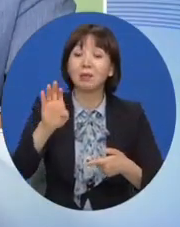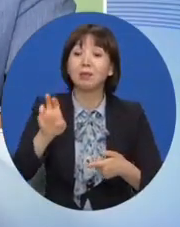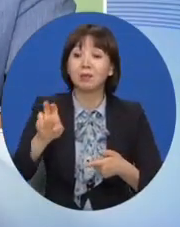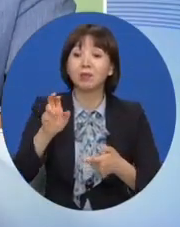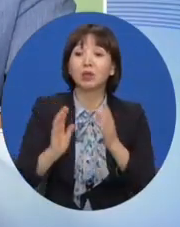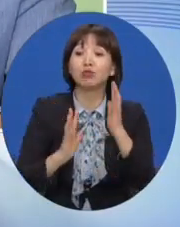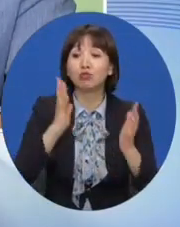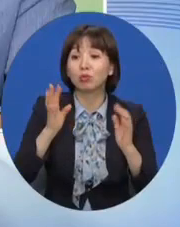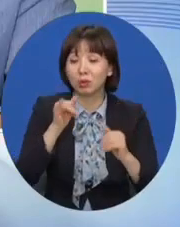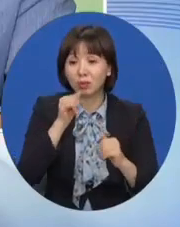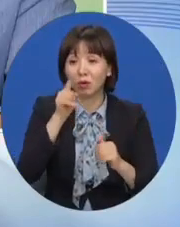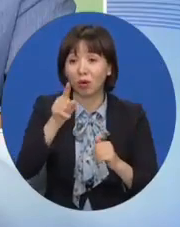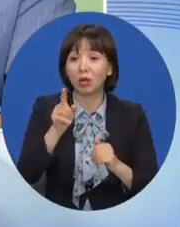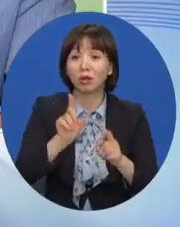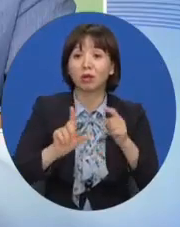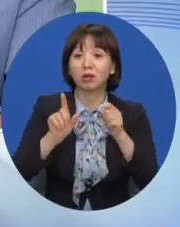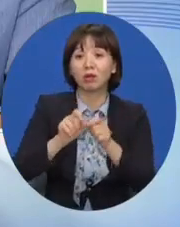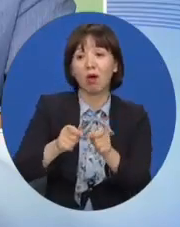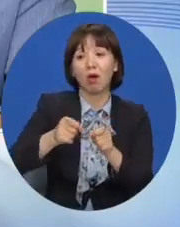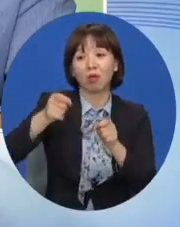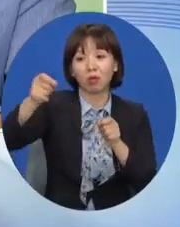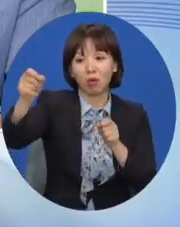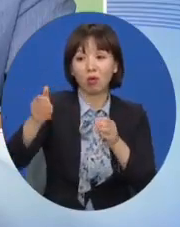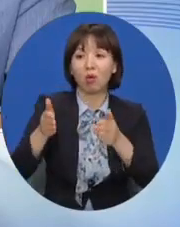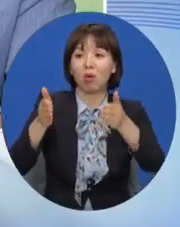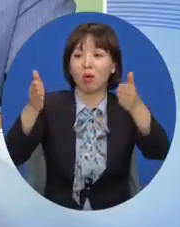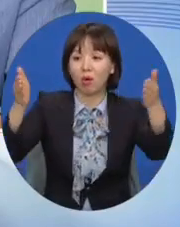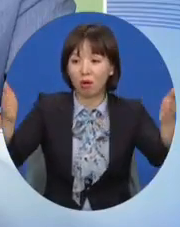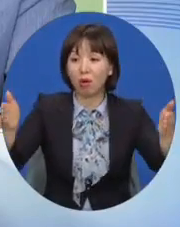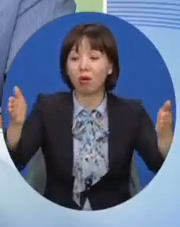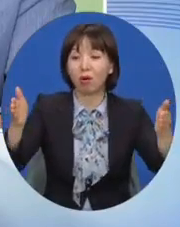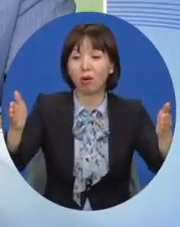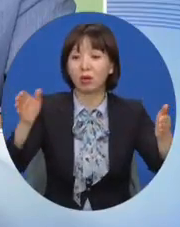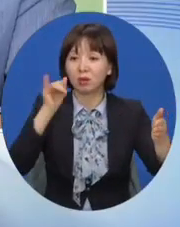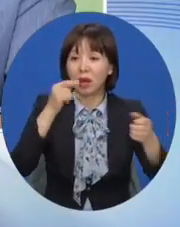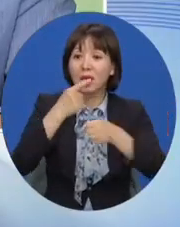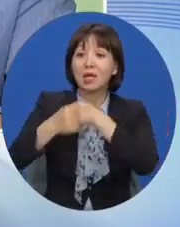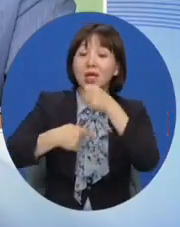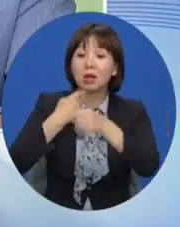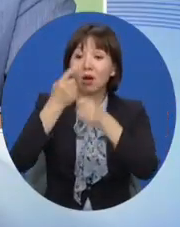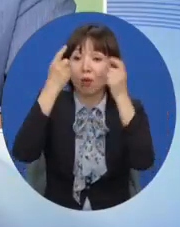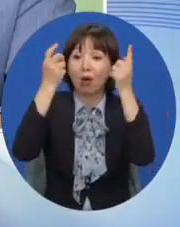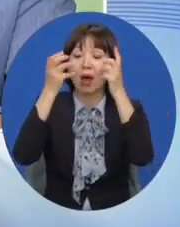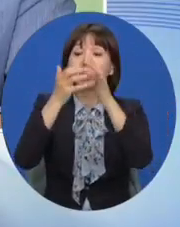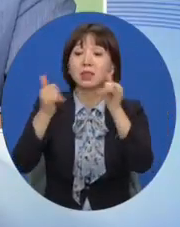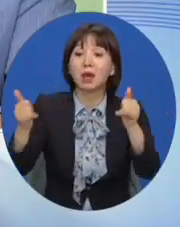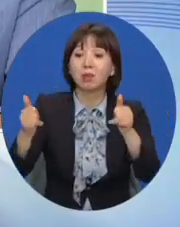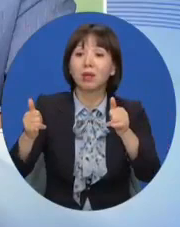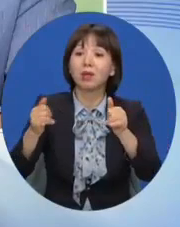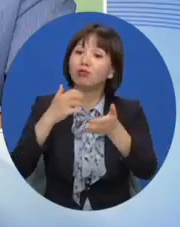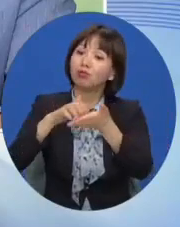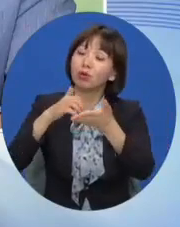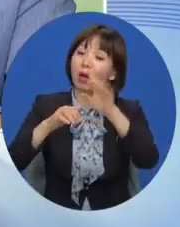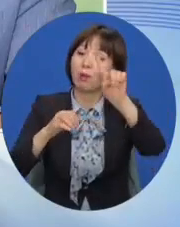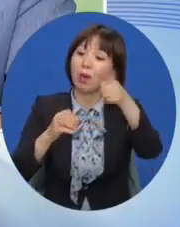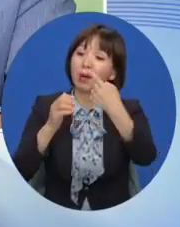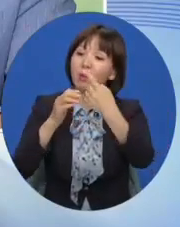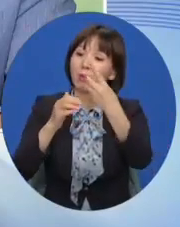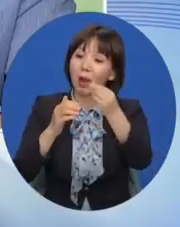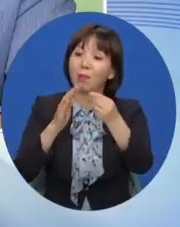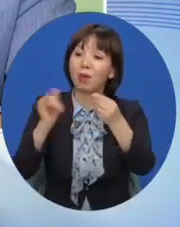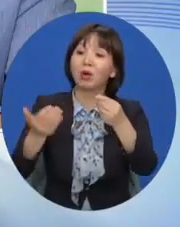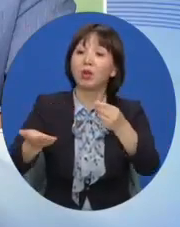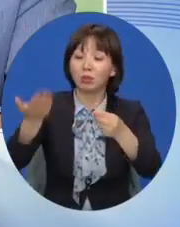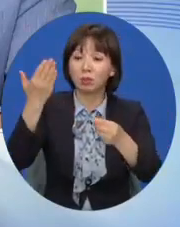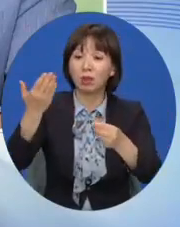걷는 길인데 그건 폭이 우리보다 더 넓고 80m나 됩니다. 1년에 관광객이 거기 오는데 100만이 넘습니다. 물론